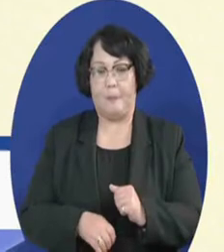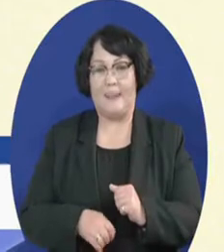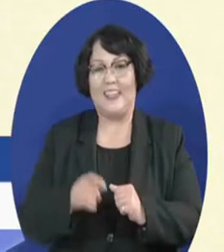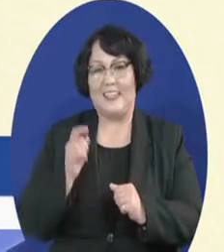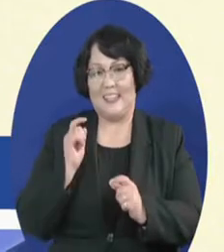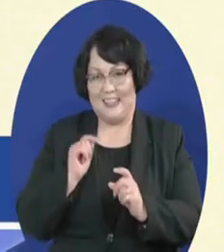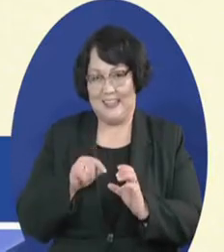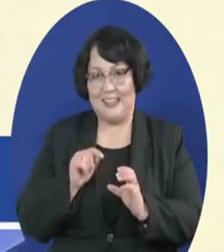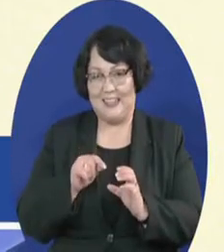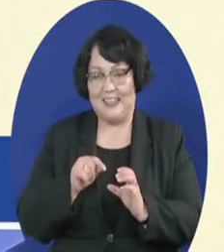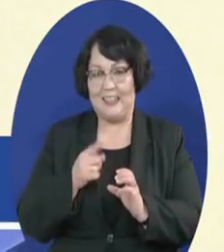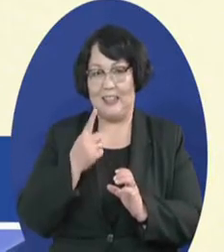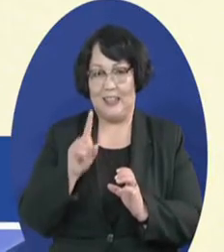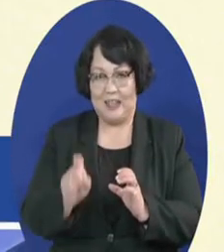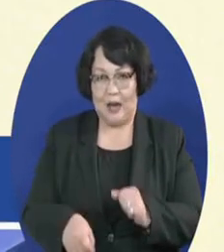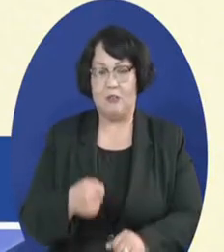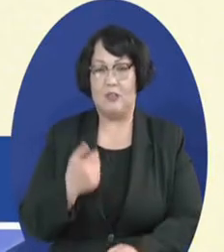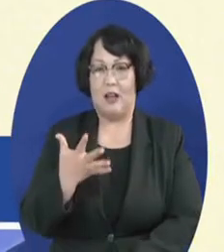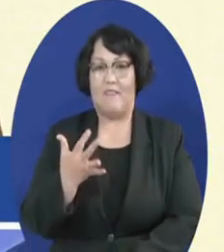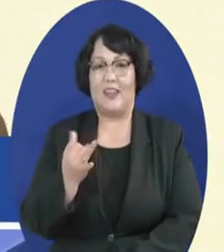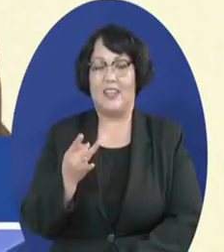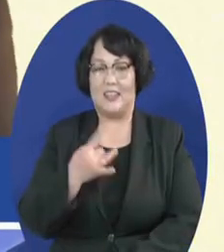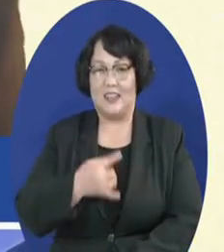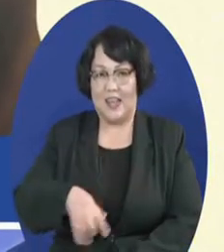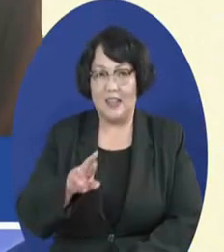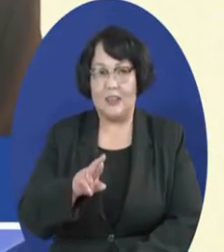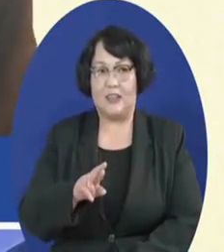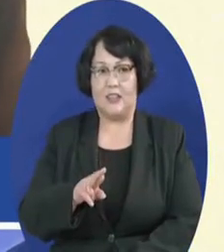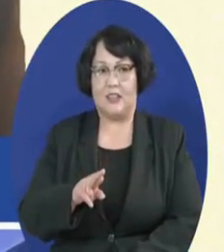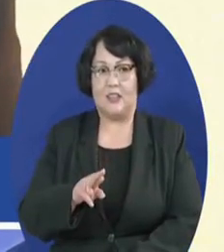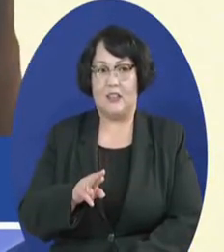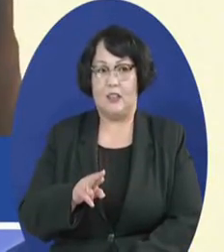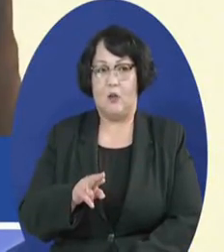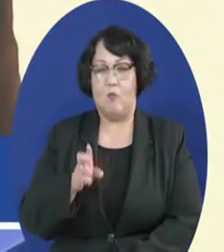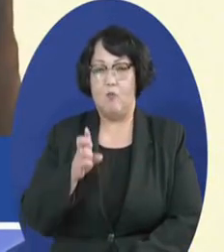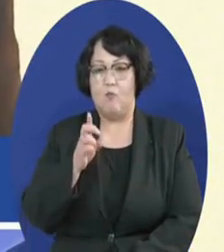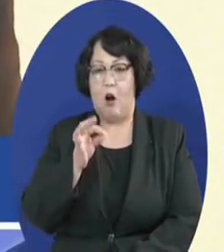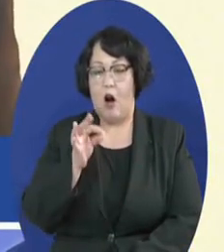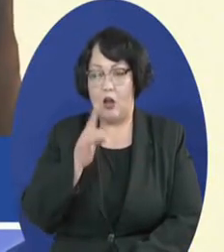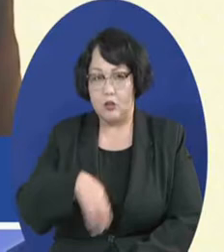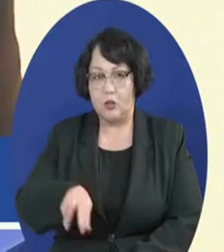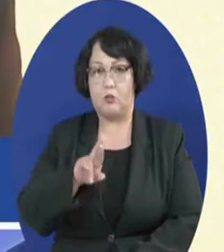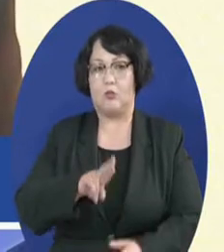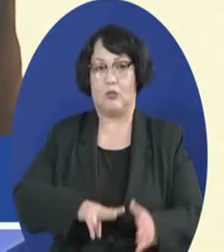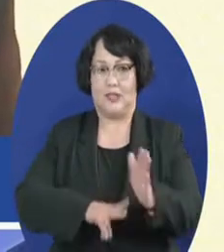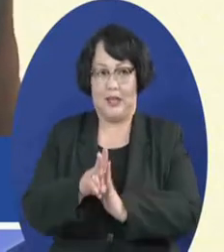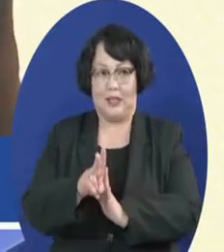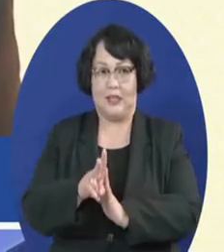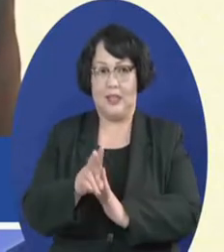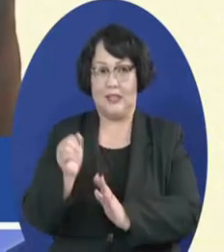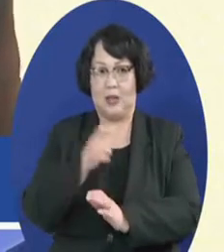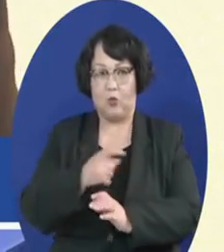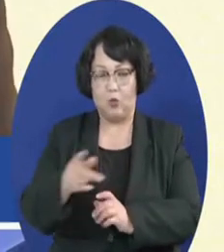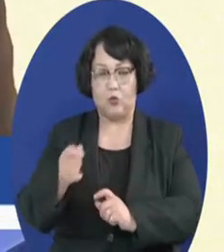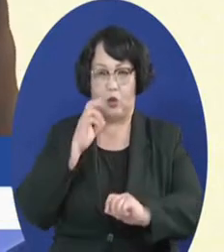За үүний 1.5 их найдыг нь бид ETT бонд гаргаж босгохоор